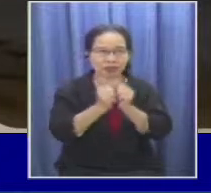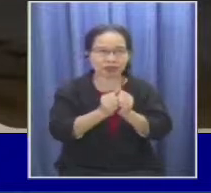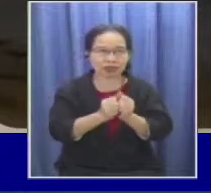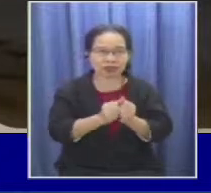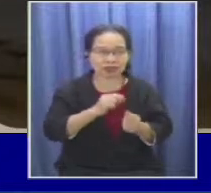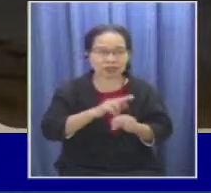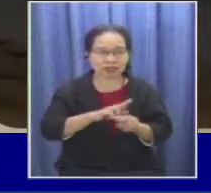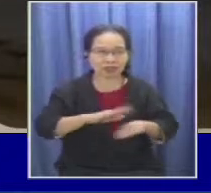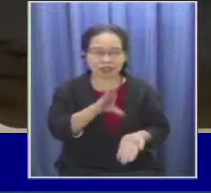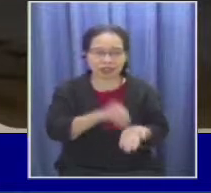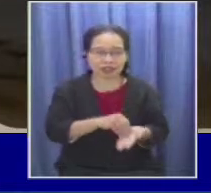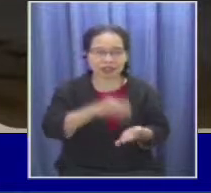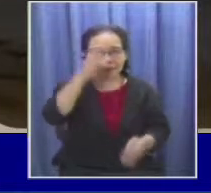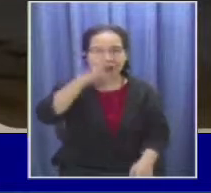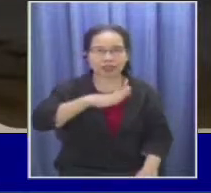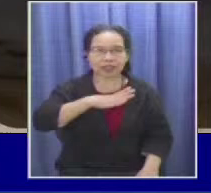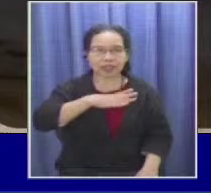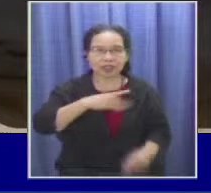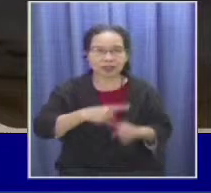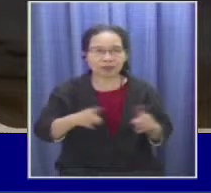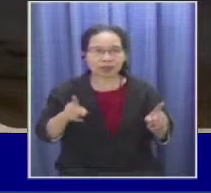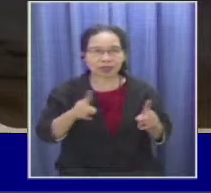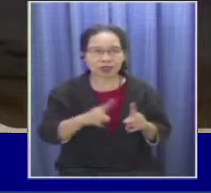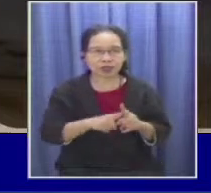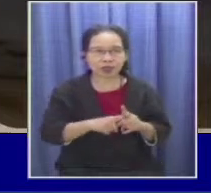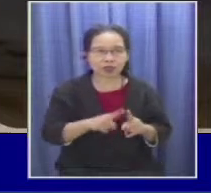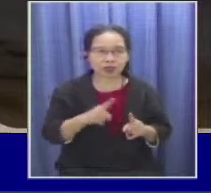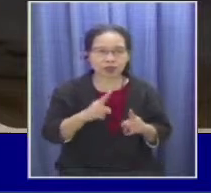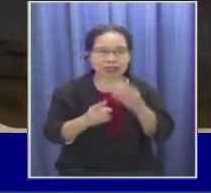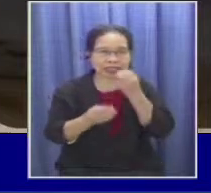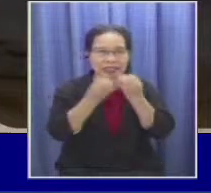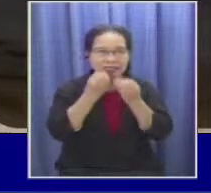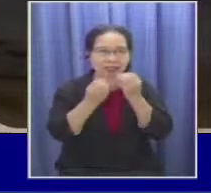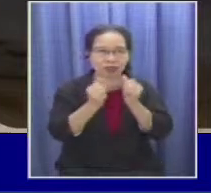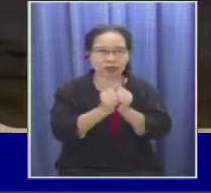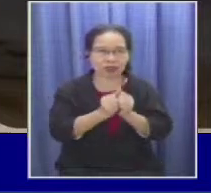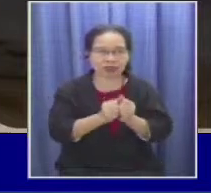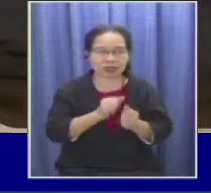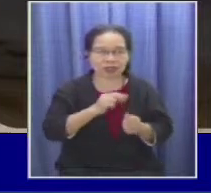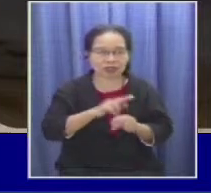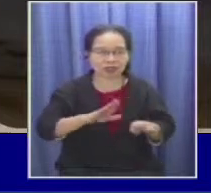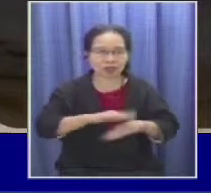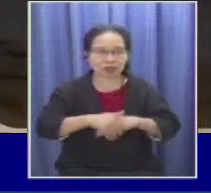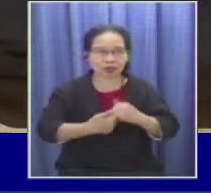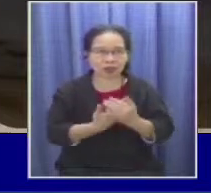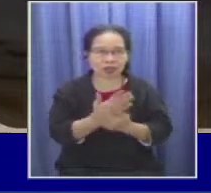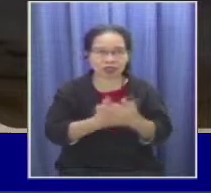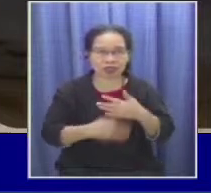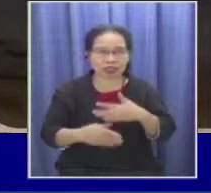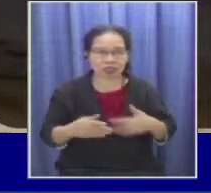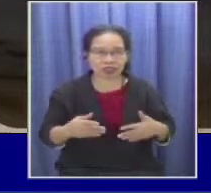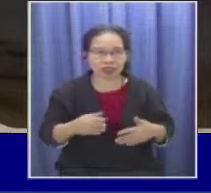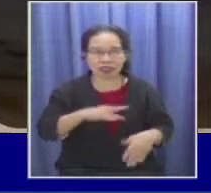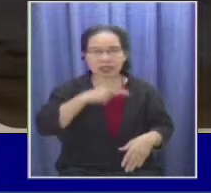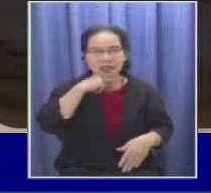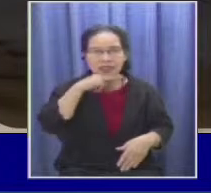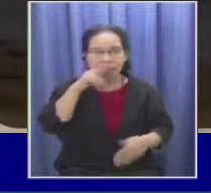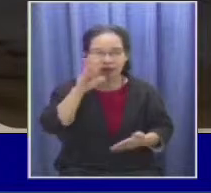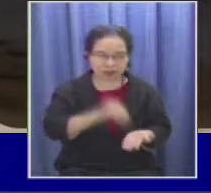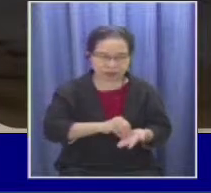yenum ne nneɛma egu wɔ nipa ho fi na sɛ wɔde nsa a wɔahohoro didi a engu wɔ nipa ho